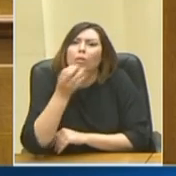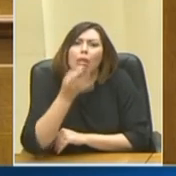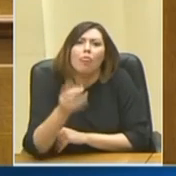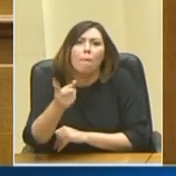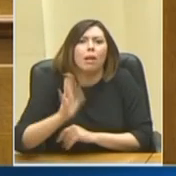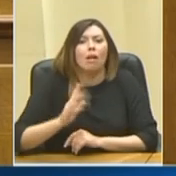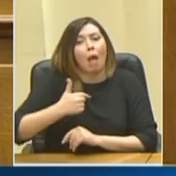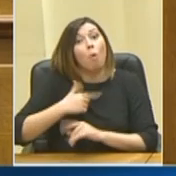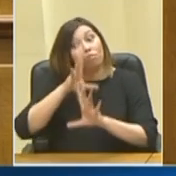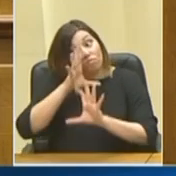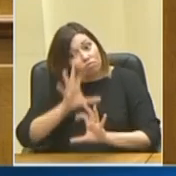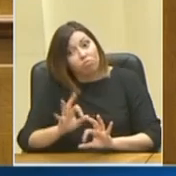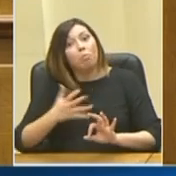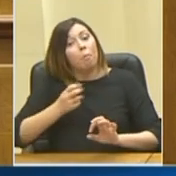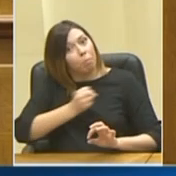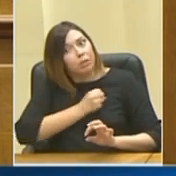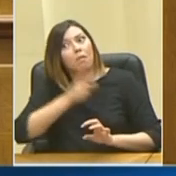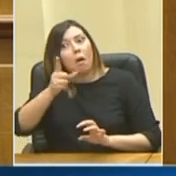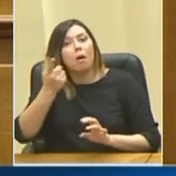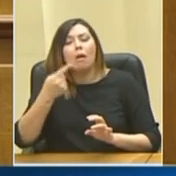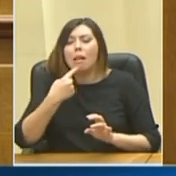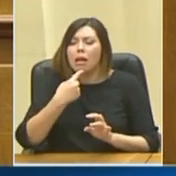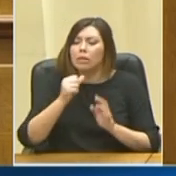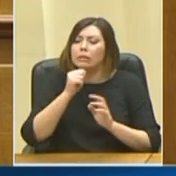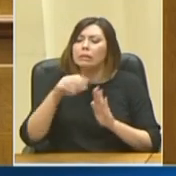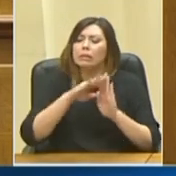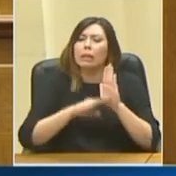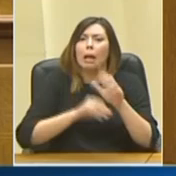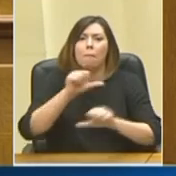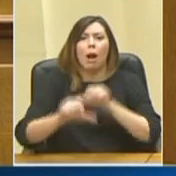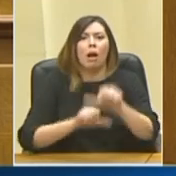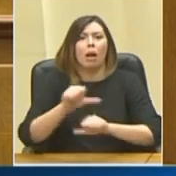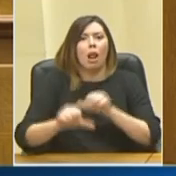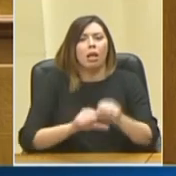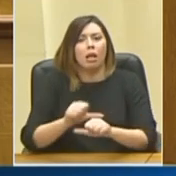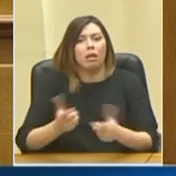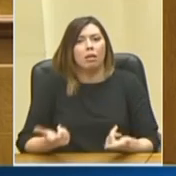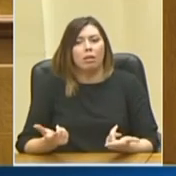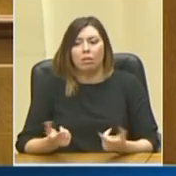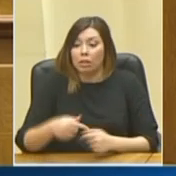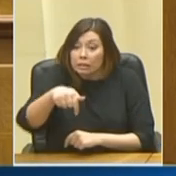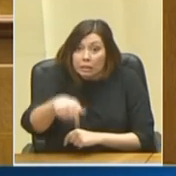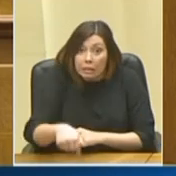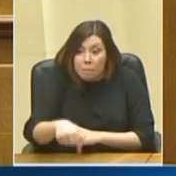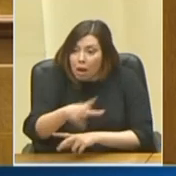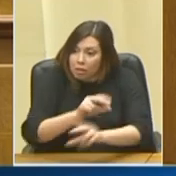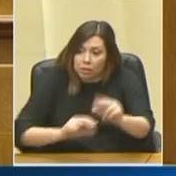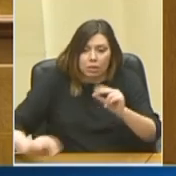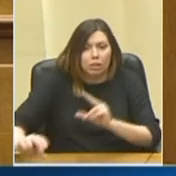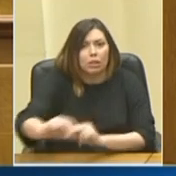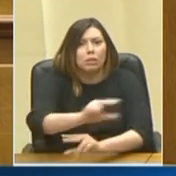Καλοπίστος. Θα κάνει αναθεώρηση του συντάγματος. Εδώ από τη σημερινή συζήτηση προκύπτει το